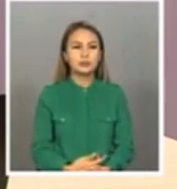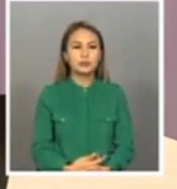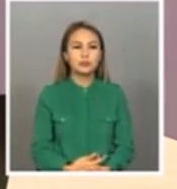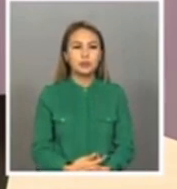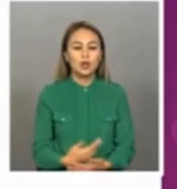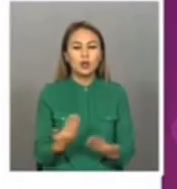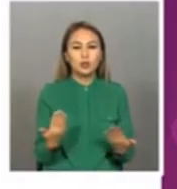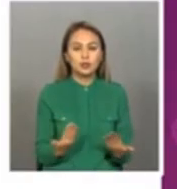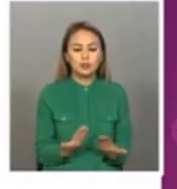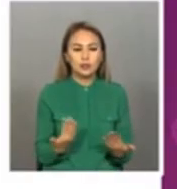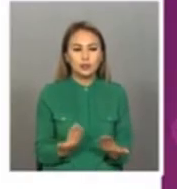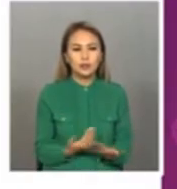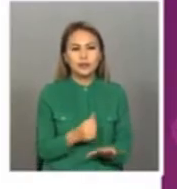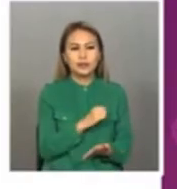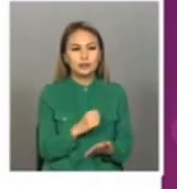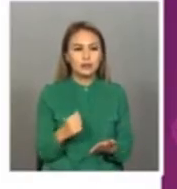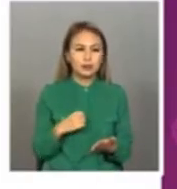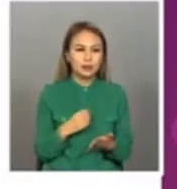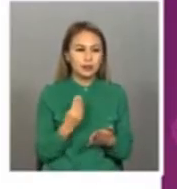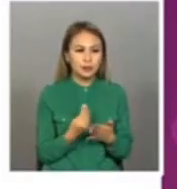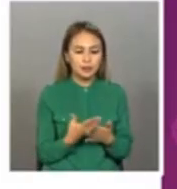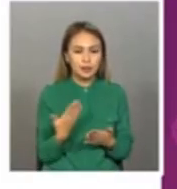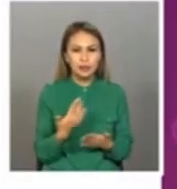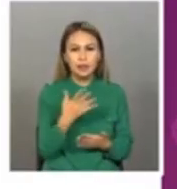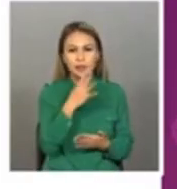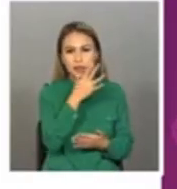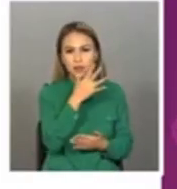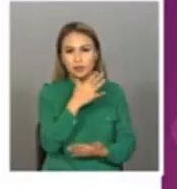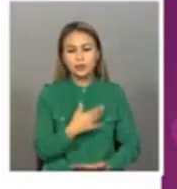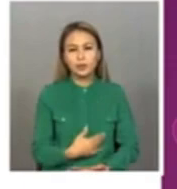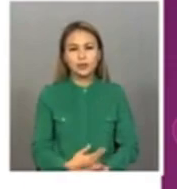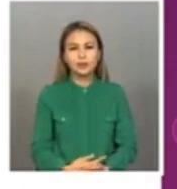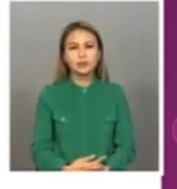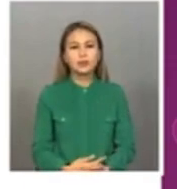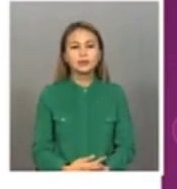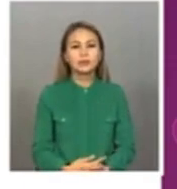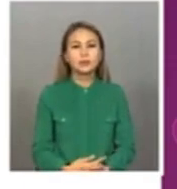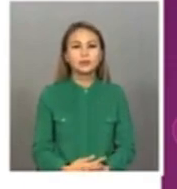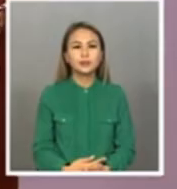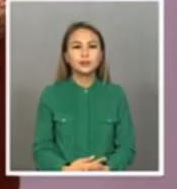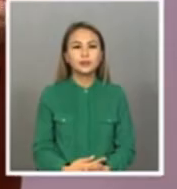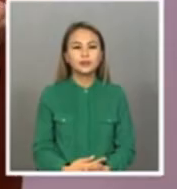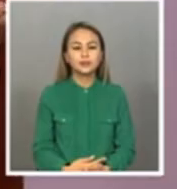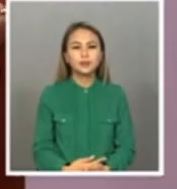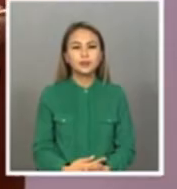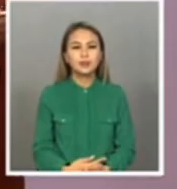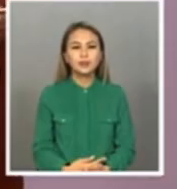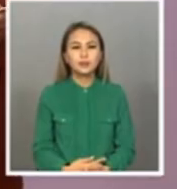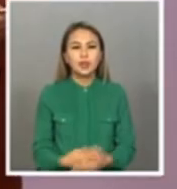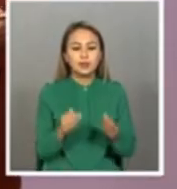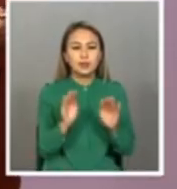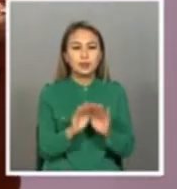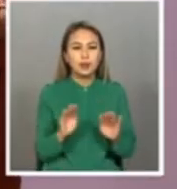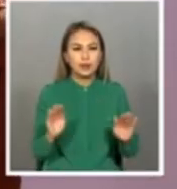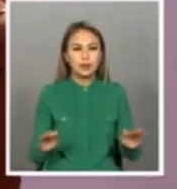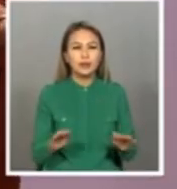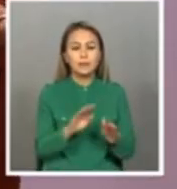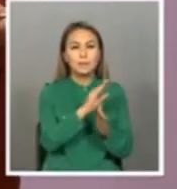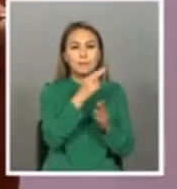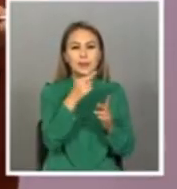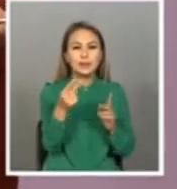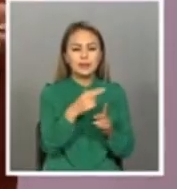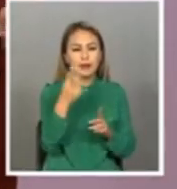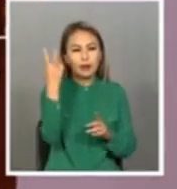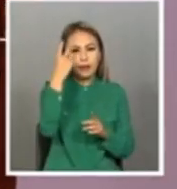Мәтіннің негізгі ойы – өмірдегі ең қымбат нәрсе – уақыт. Балалар, мәтіндегі қарамен